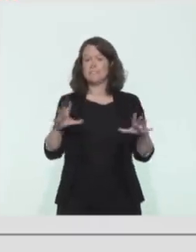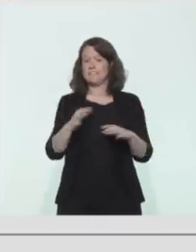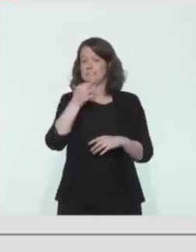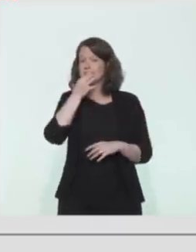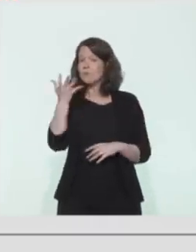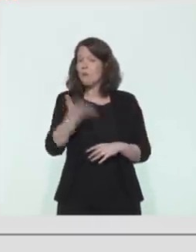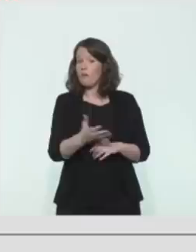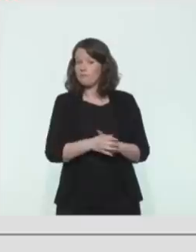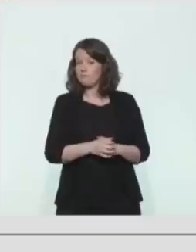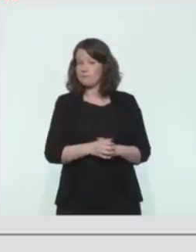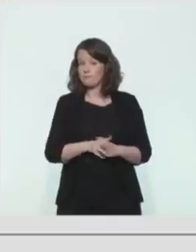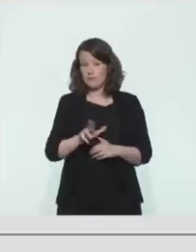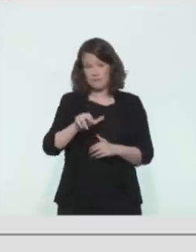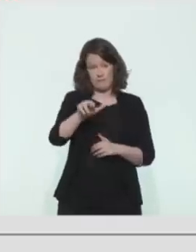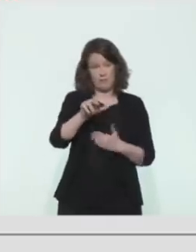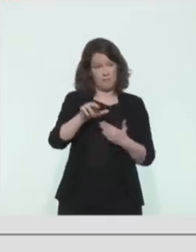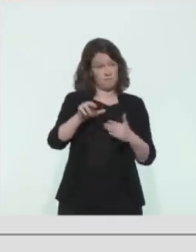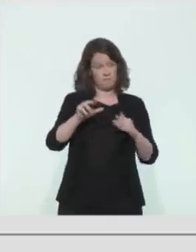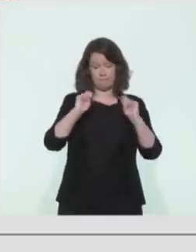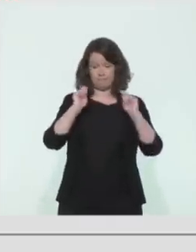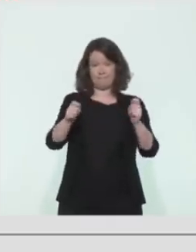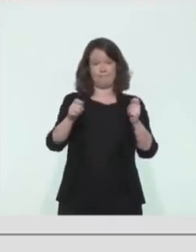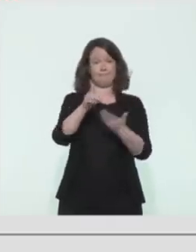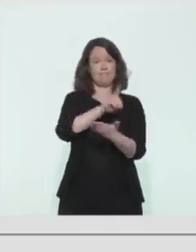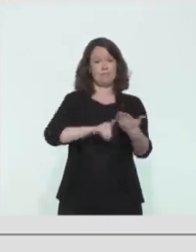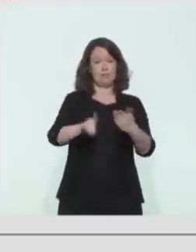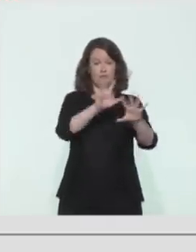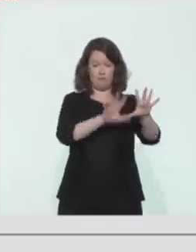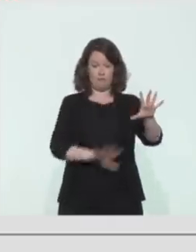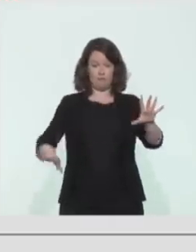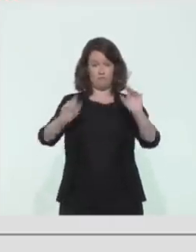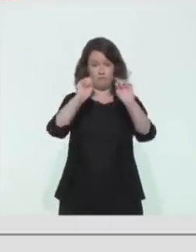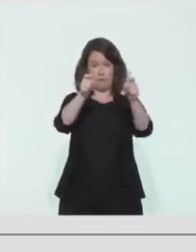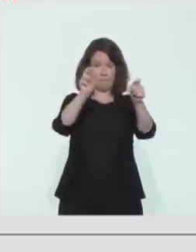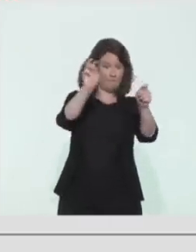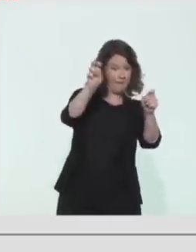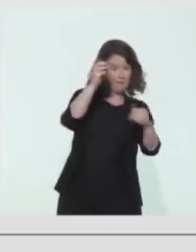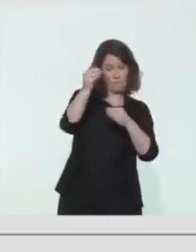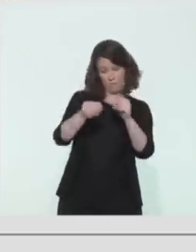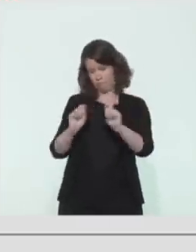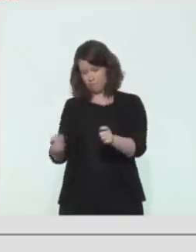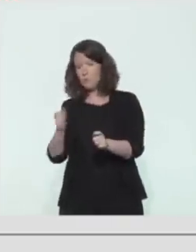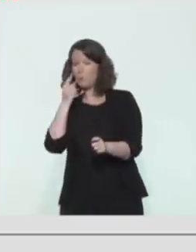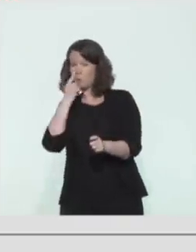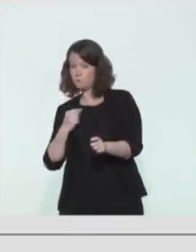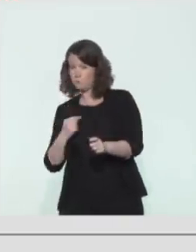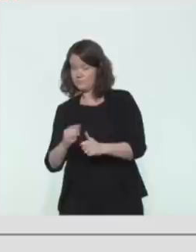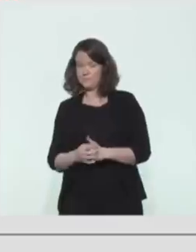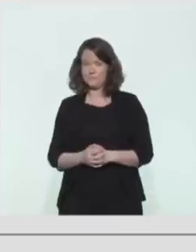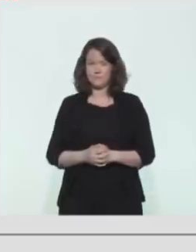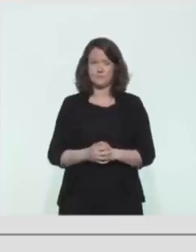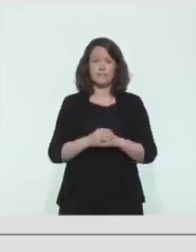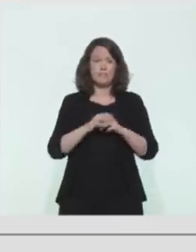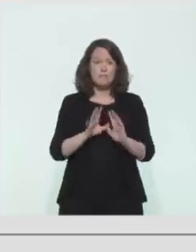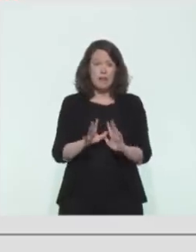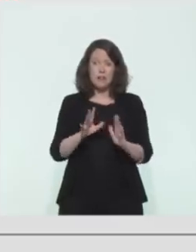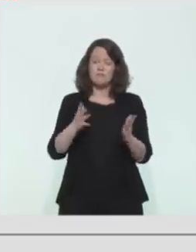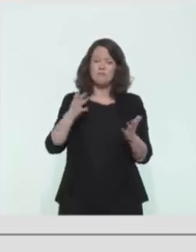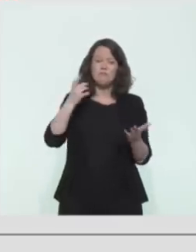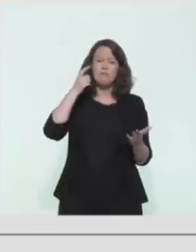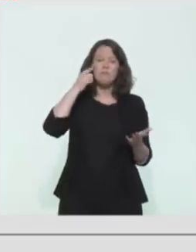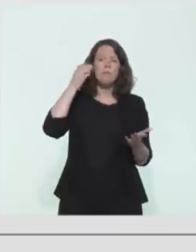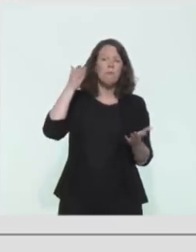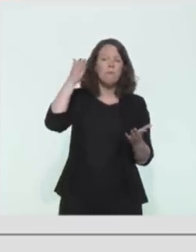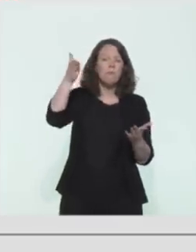confinement, il y aura des départements verts et des départements rouges. Mais considérant le fait que nous ne sommes pas dans de la prévision du 11 mai, mais de